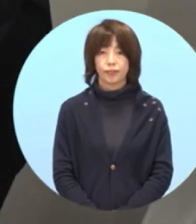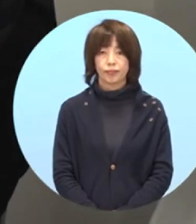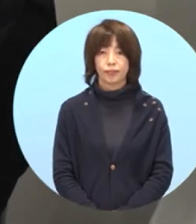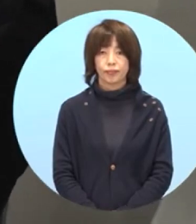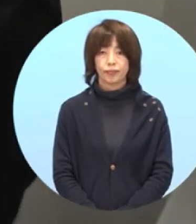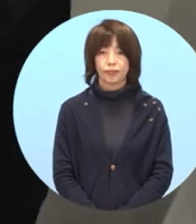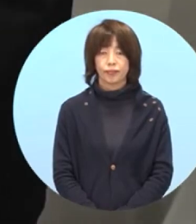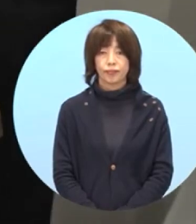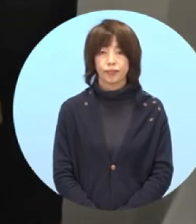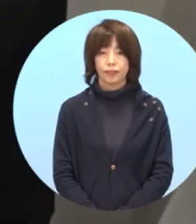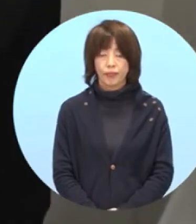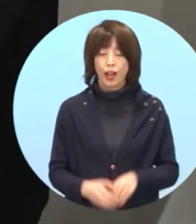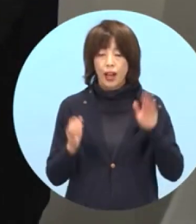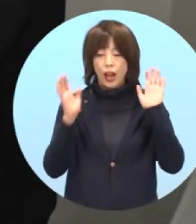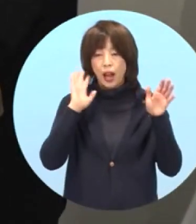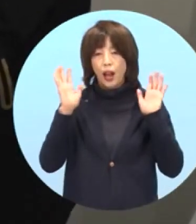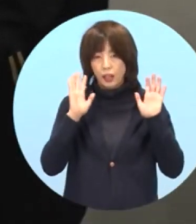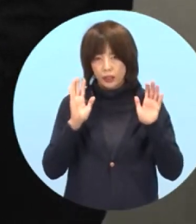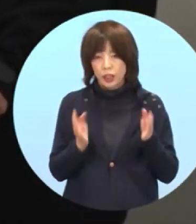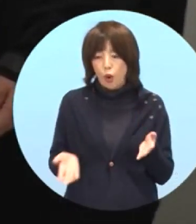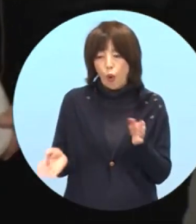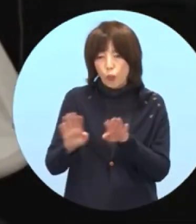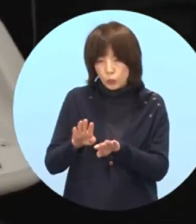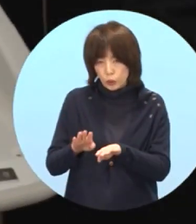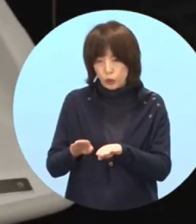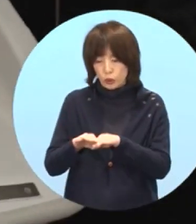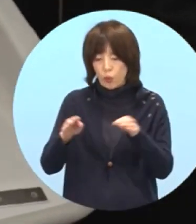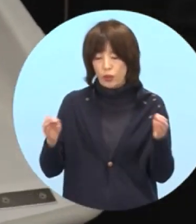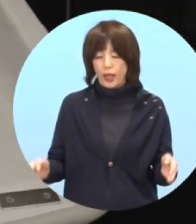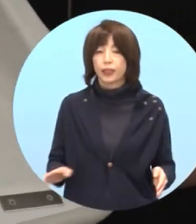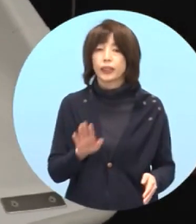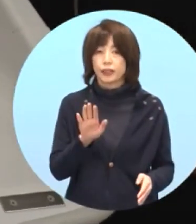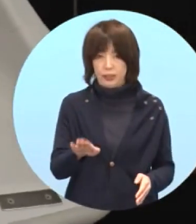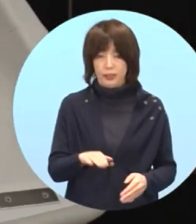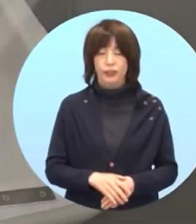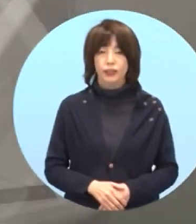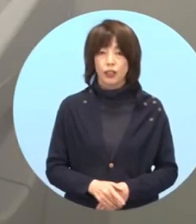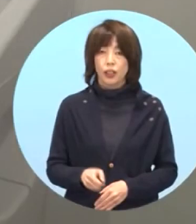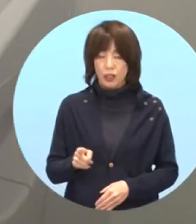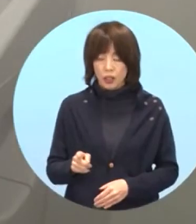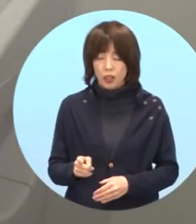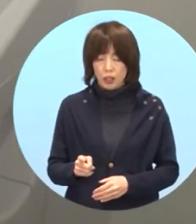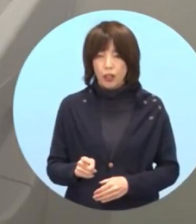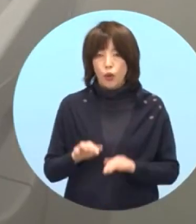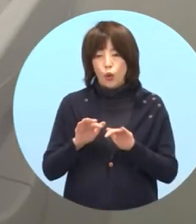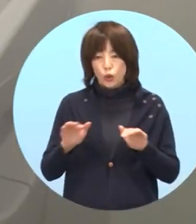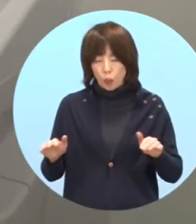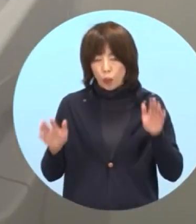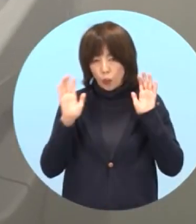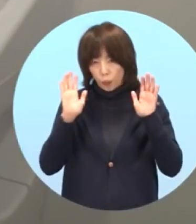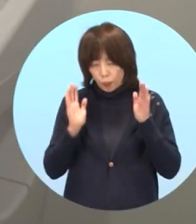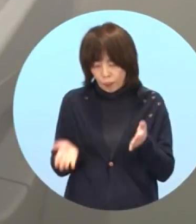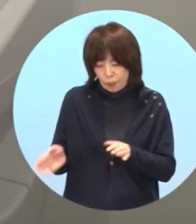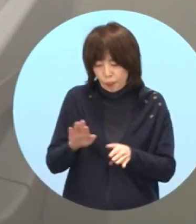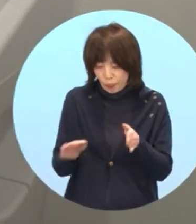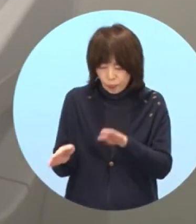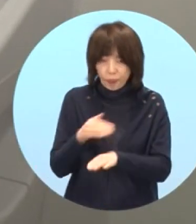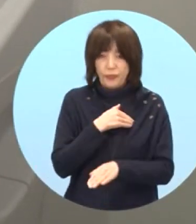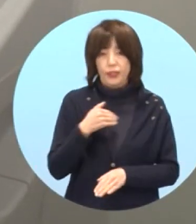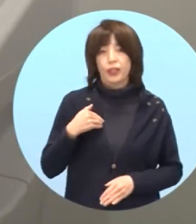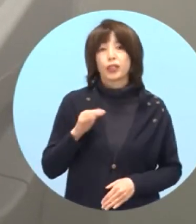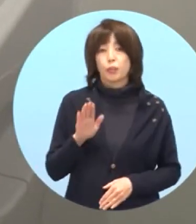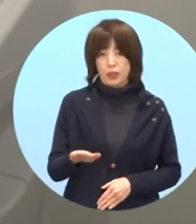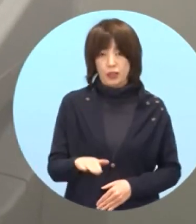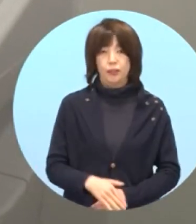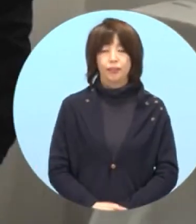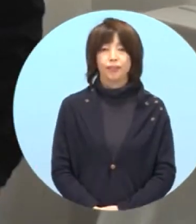こちらおむつ交換台になります。こちらでお子様のおむつを交換することができます。